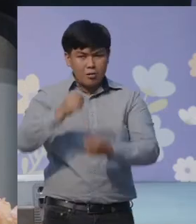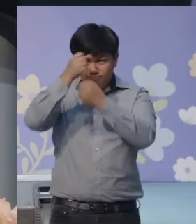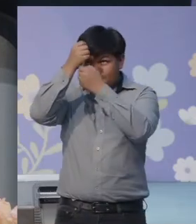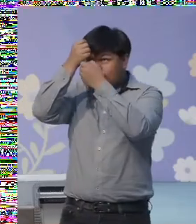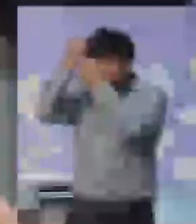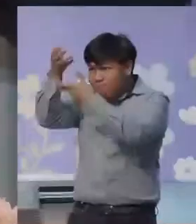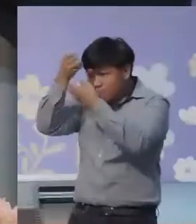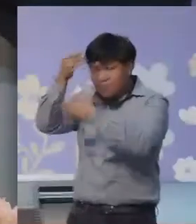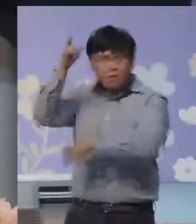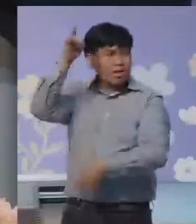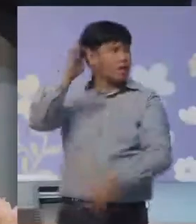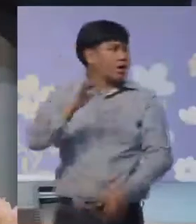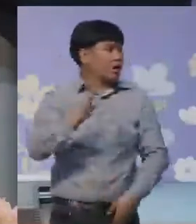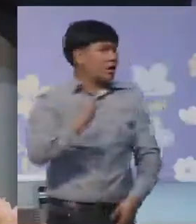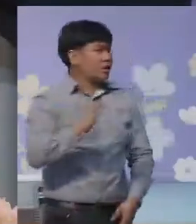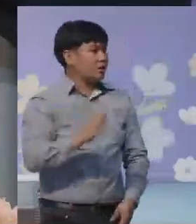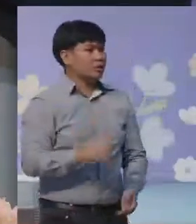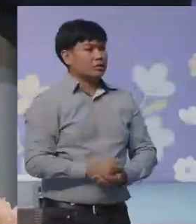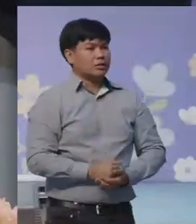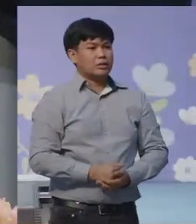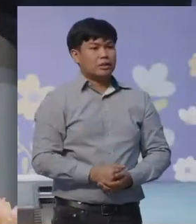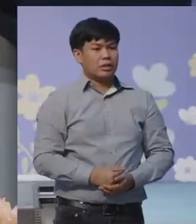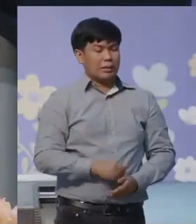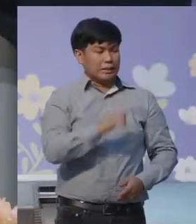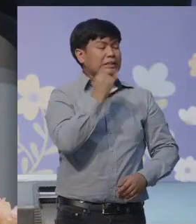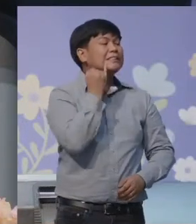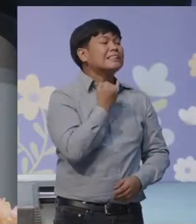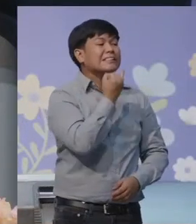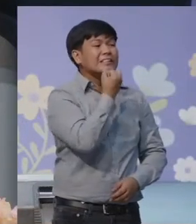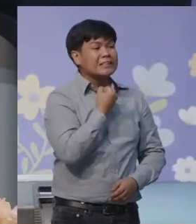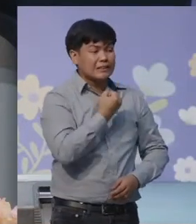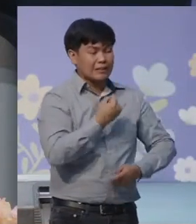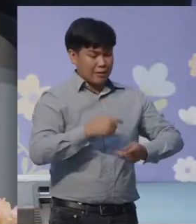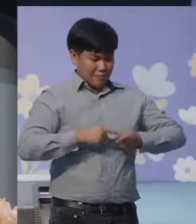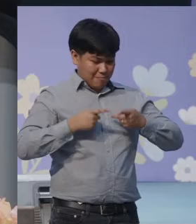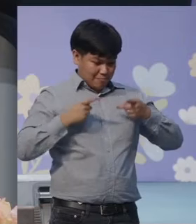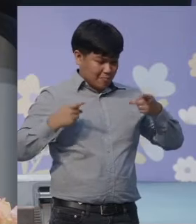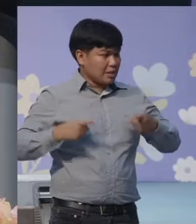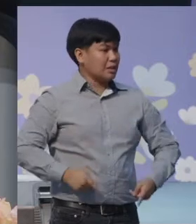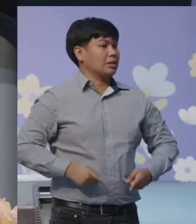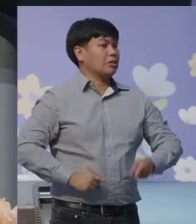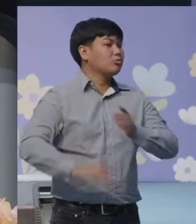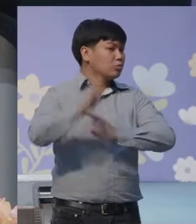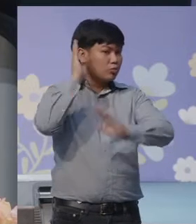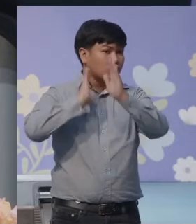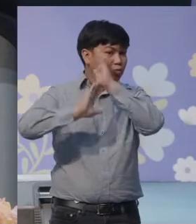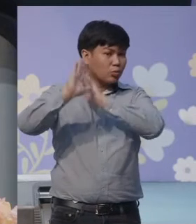na napakasama na ng panahon ng Israel. Kasi mismong mga pari, no,